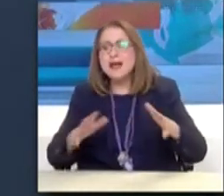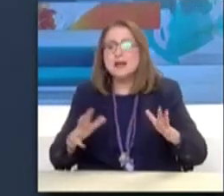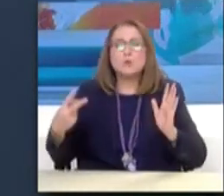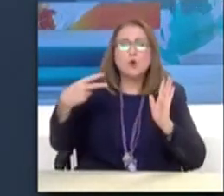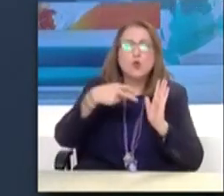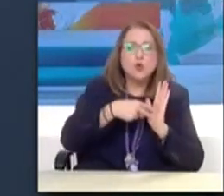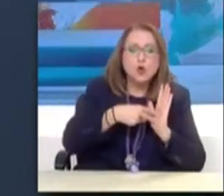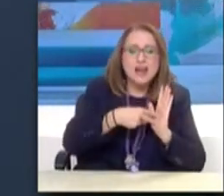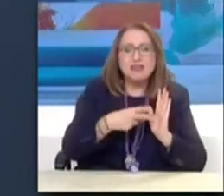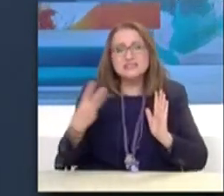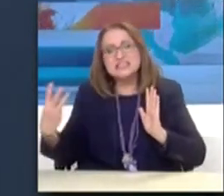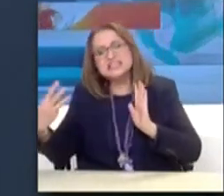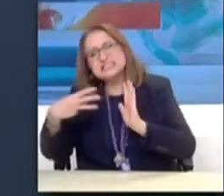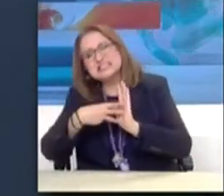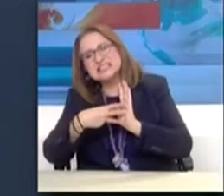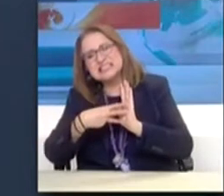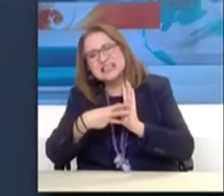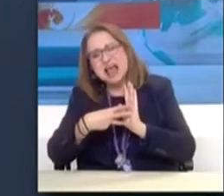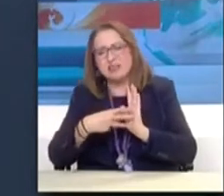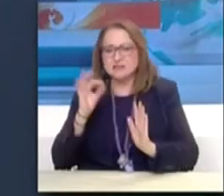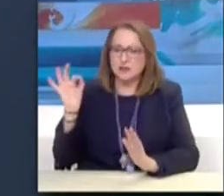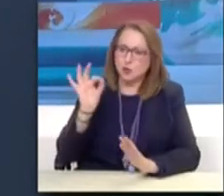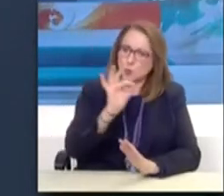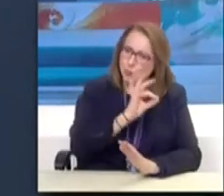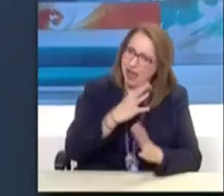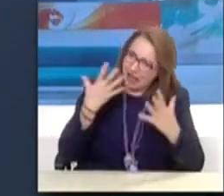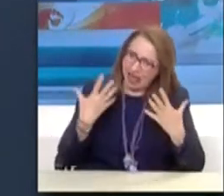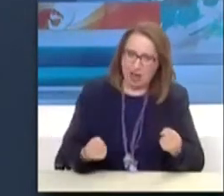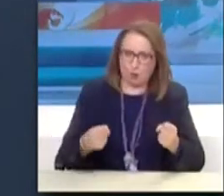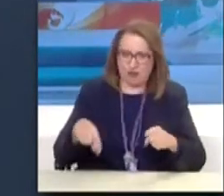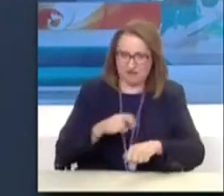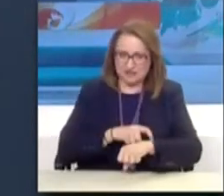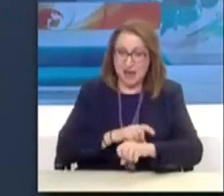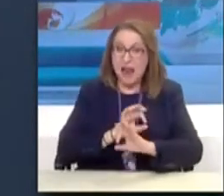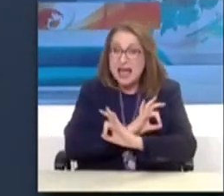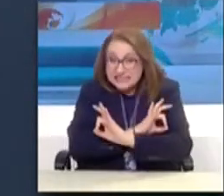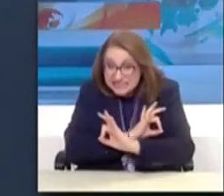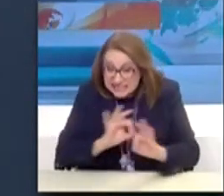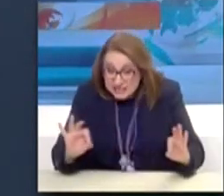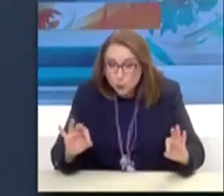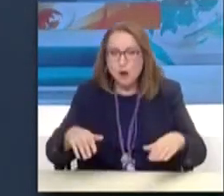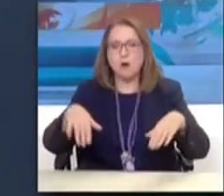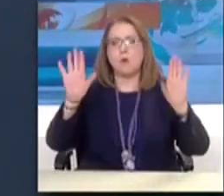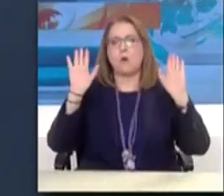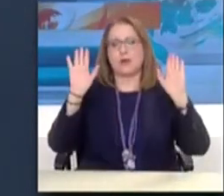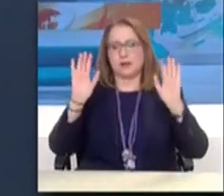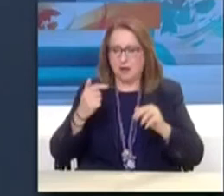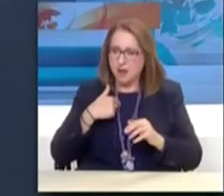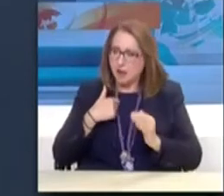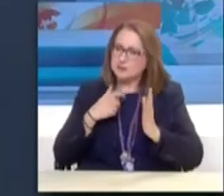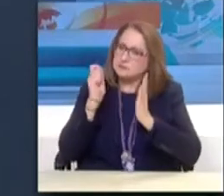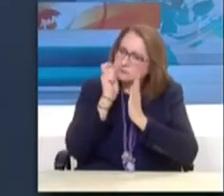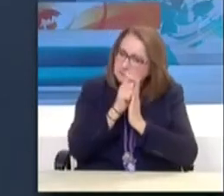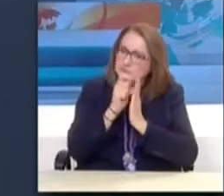με 3.000 περιστατικά στον πληθυσμό, αλλά με αρκετή αβεβαιότητα. Όσο περισσότερο καταγράφουμε την επιδημία στη χώρα μας,